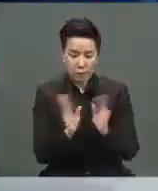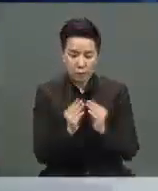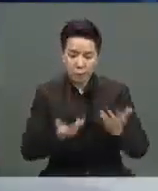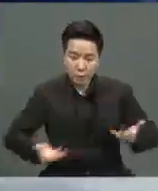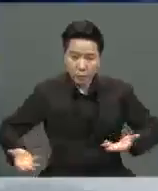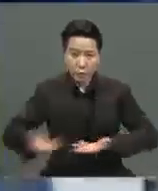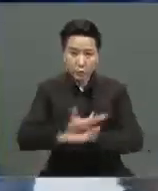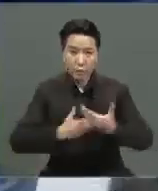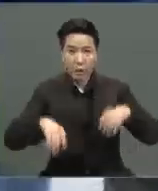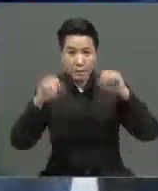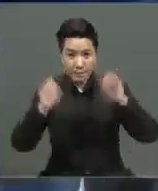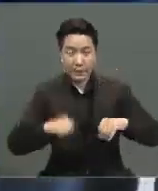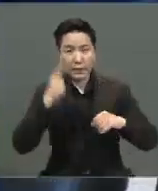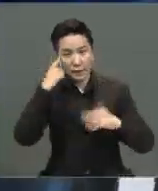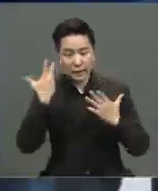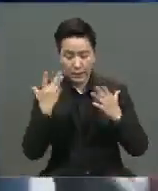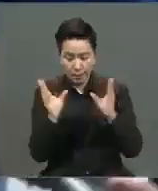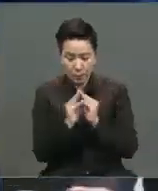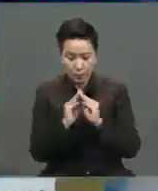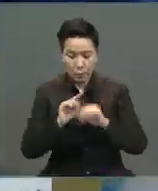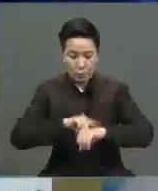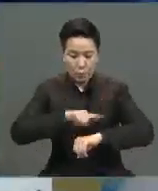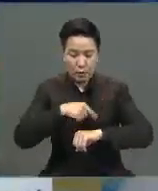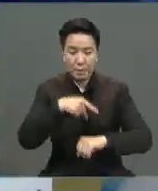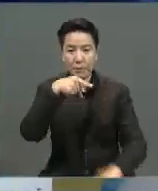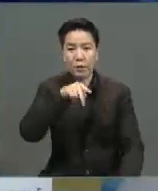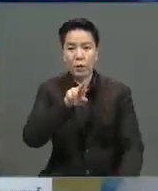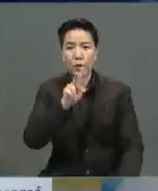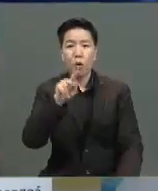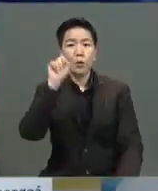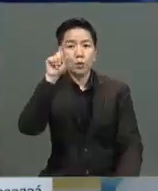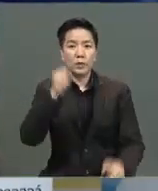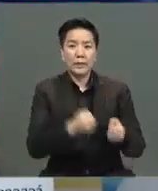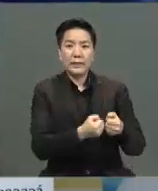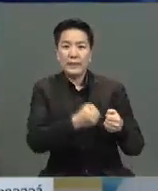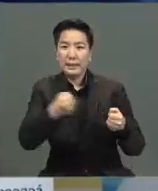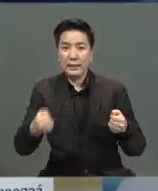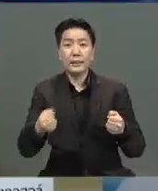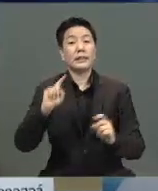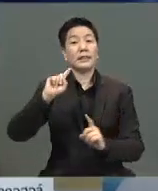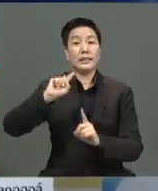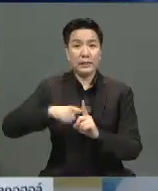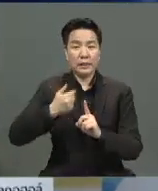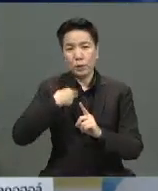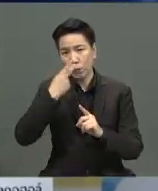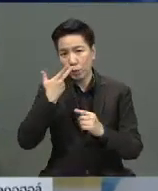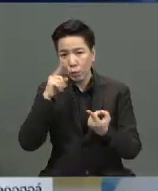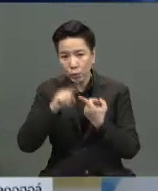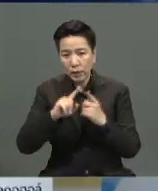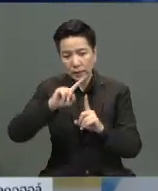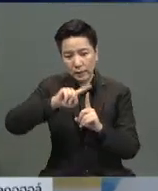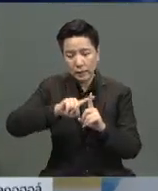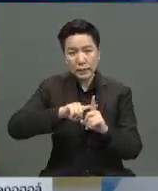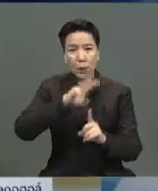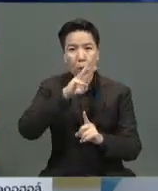ครับว่าที่ประชุมมีมติเห็นชอบขยายเวลาการประกาศพรกฉุกเฉินออกไปอีก1เดือนครับซึ่งจะมีผลครอบคลุมเดือนมิถุ